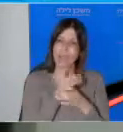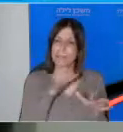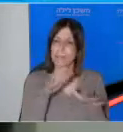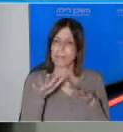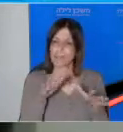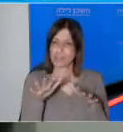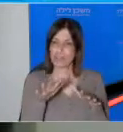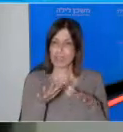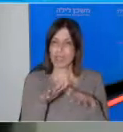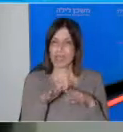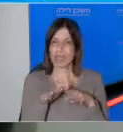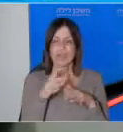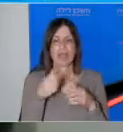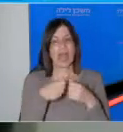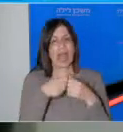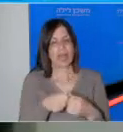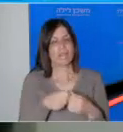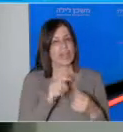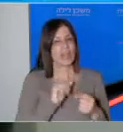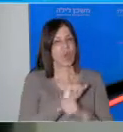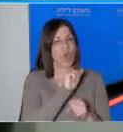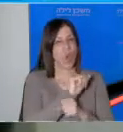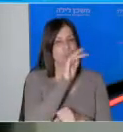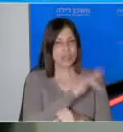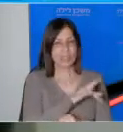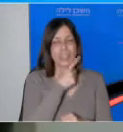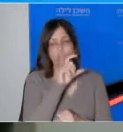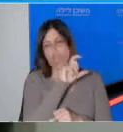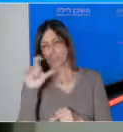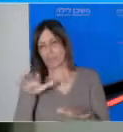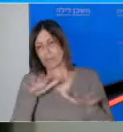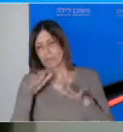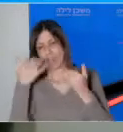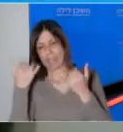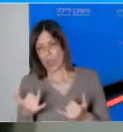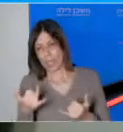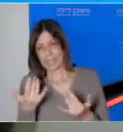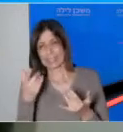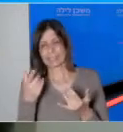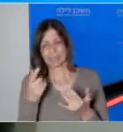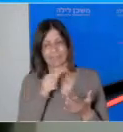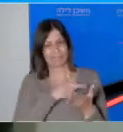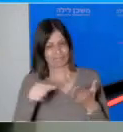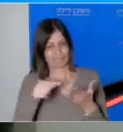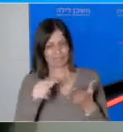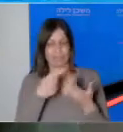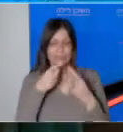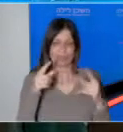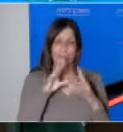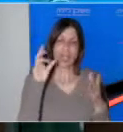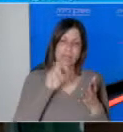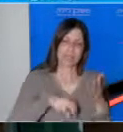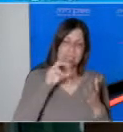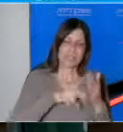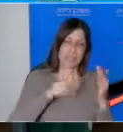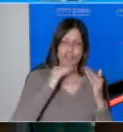בממשלה, חברי האופוזיציה כיום יאשימו את הממשלה הנוכחית בגירעונות ובכל הדברים וכל המיסים